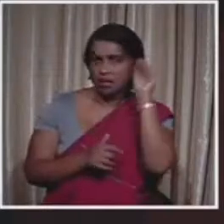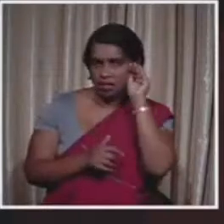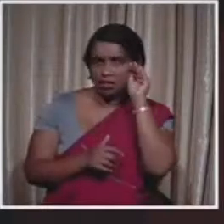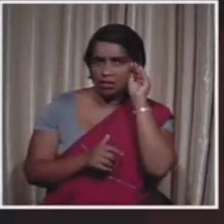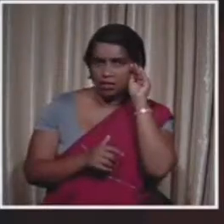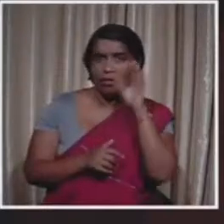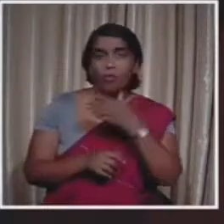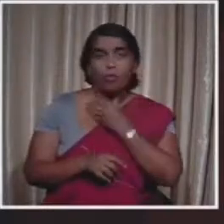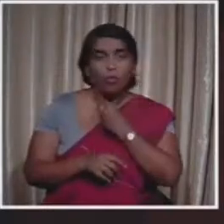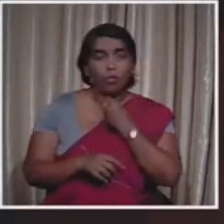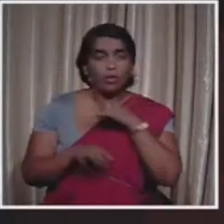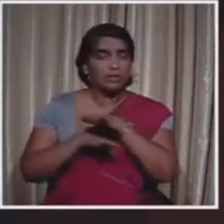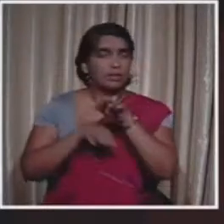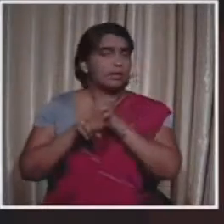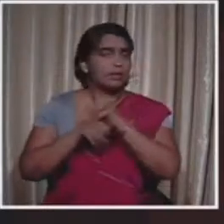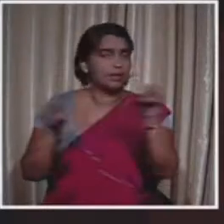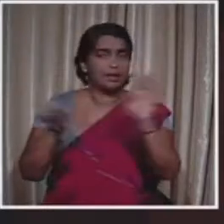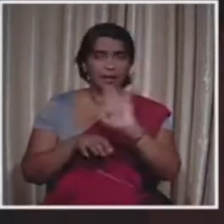बोरुआ समाज